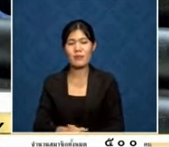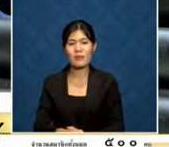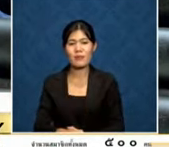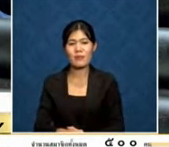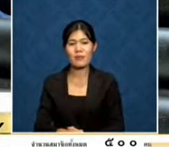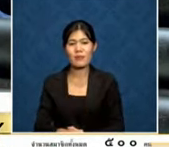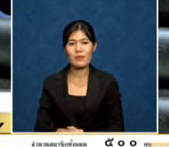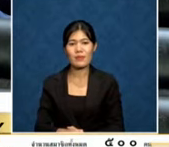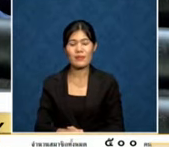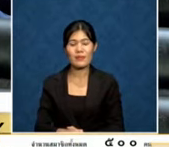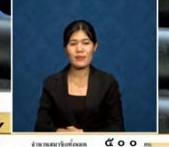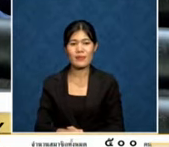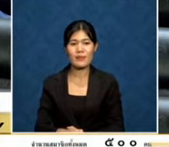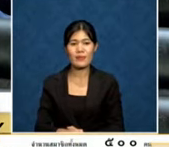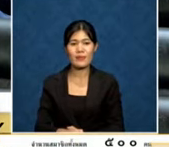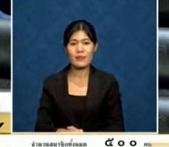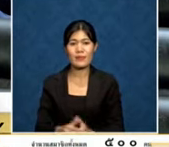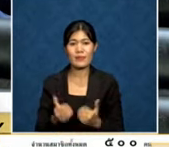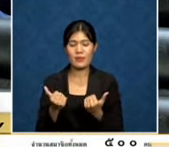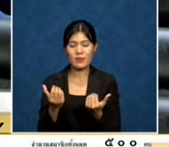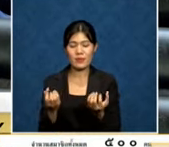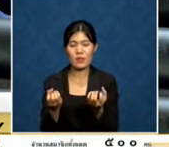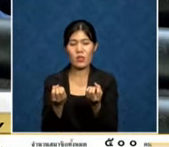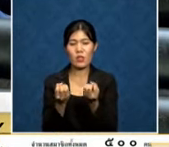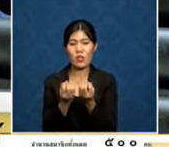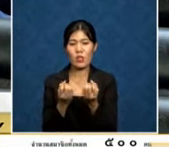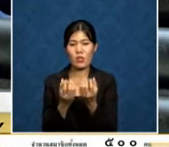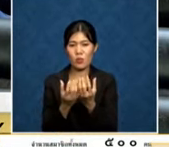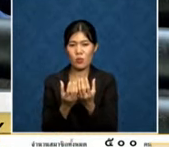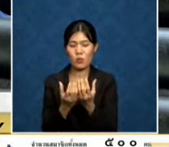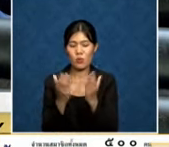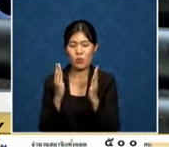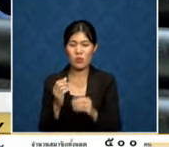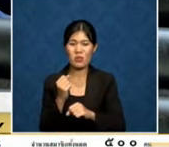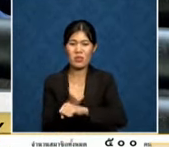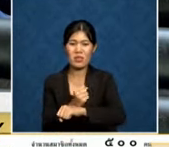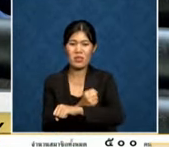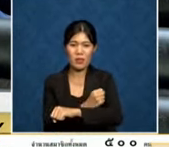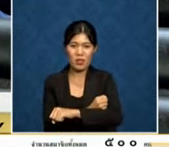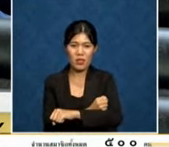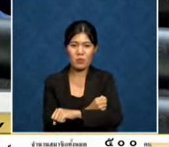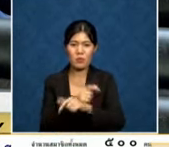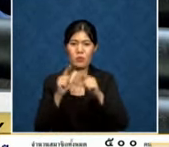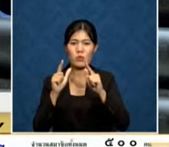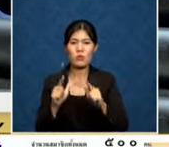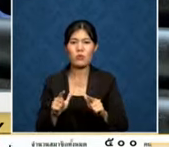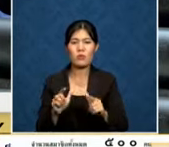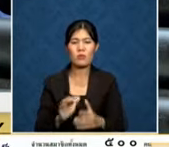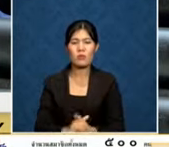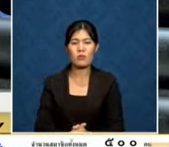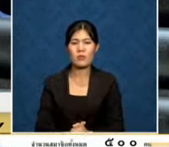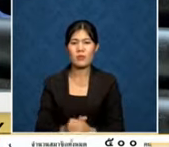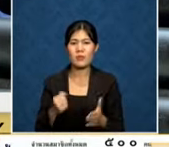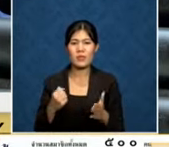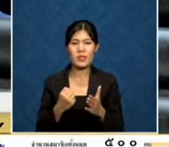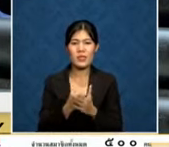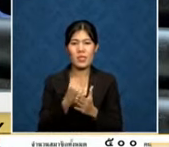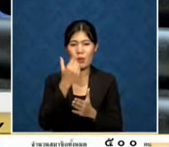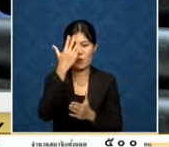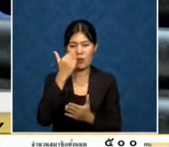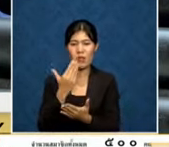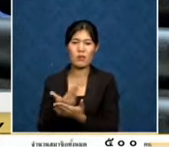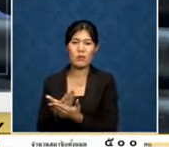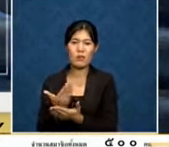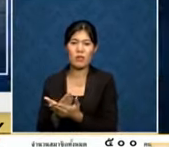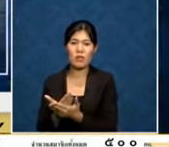กำลังประสบปัญหาจำนวนแรงงานที่ลดลงในอนาคตน่าเสียดายนะครับที่งบประมาณราย